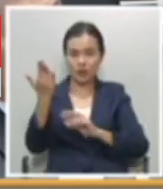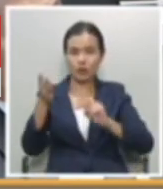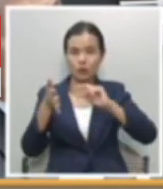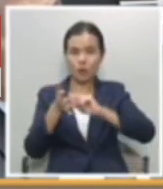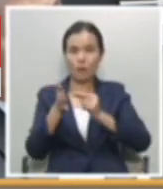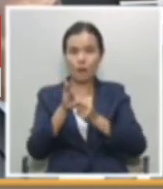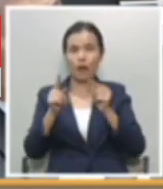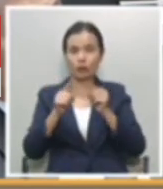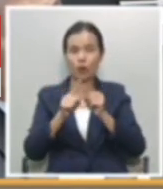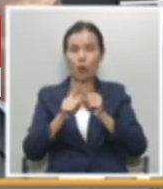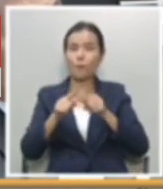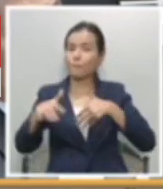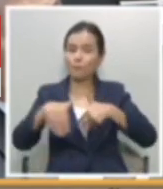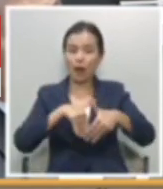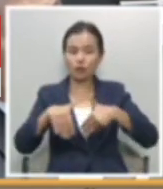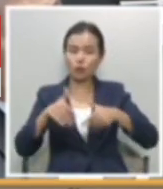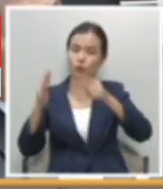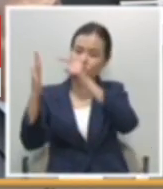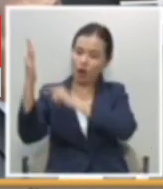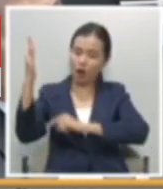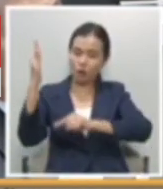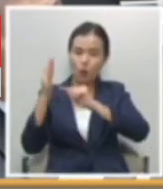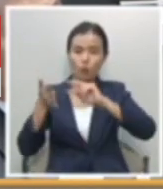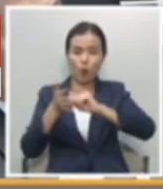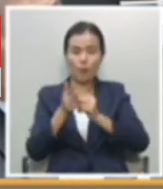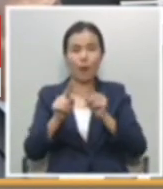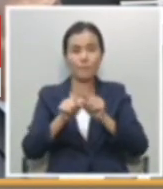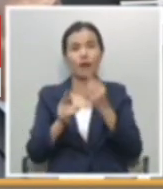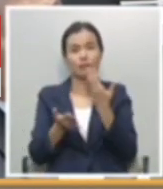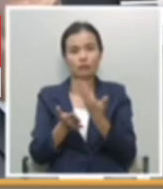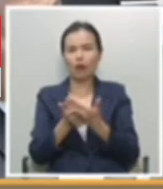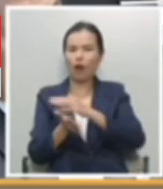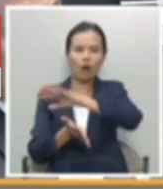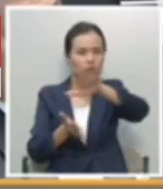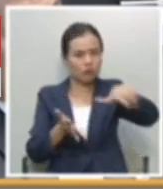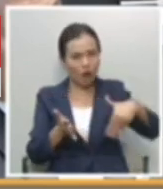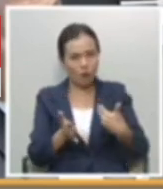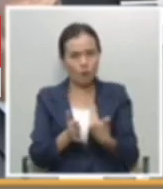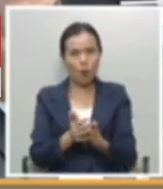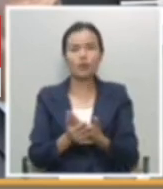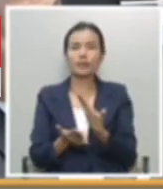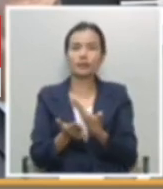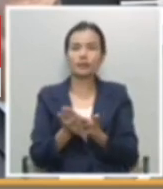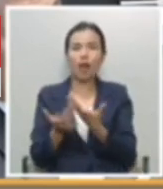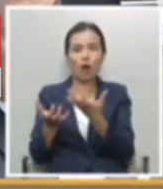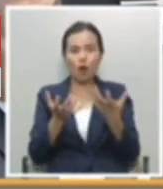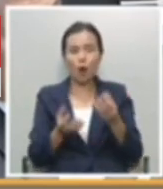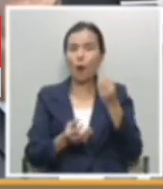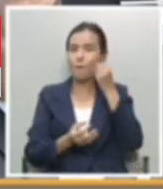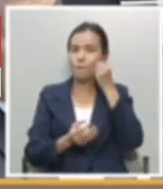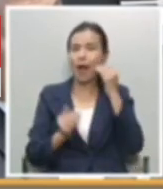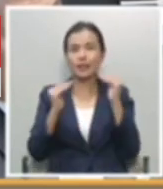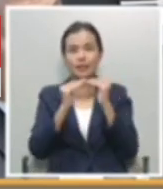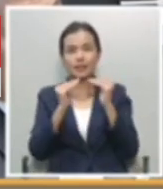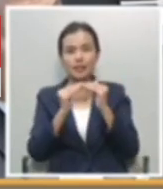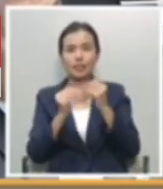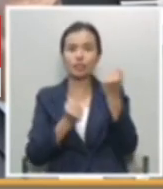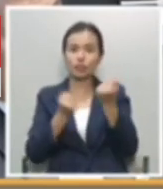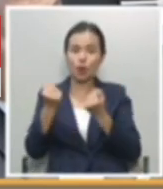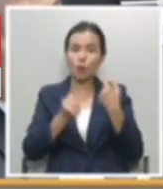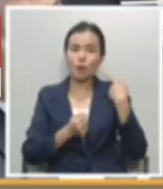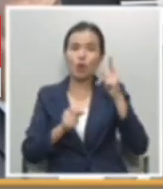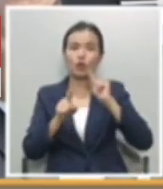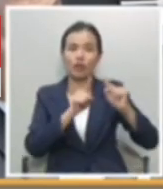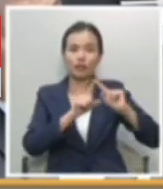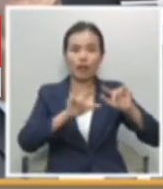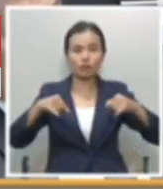งเงินของประชาชนทั้งชาติโดยหมายความรวมถึงบรรดาเงินทั้งปวงทรัพย์สินสิทธิและผลประโยชน์ที่รัฐเป็นเจ้าของ